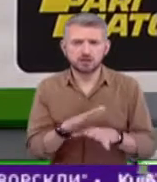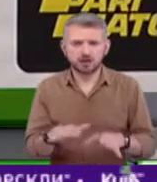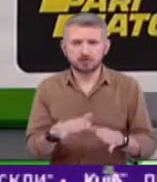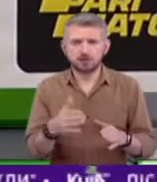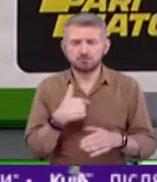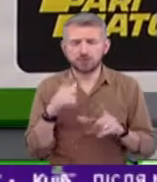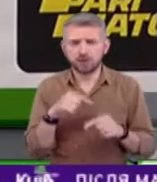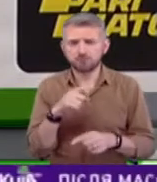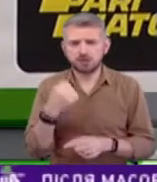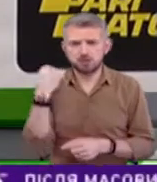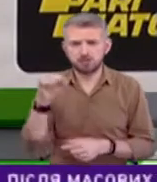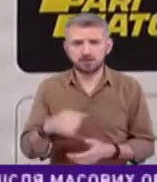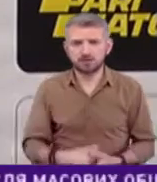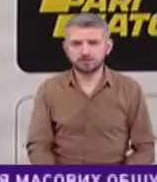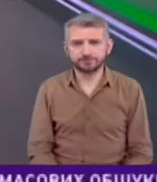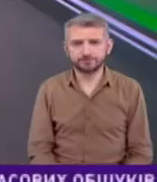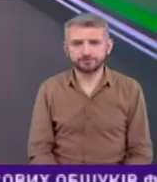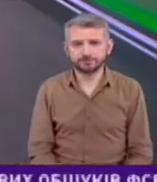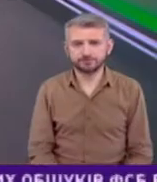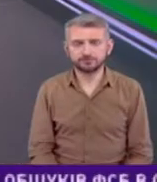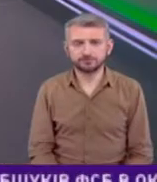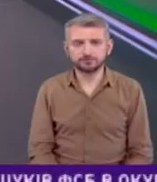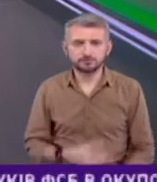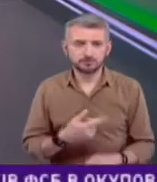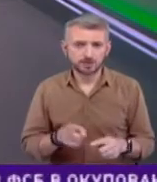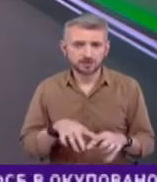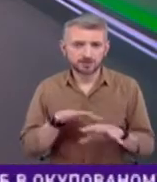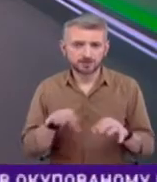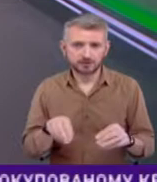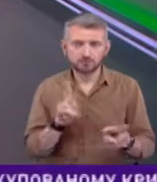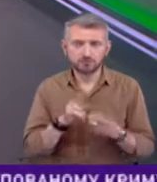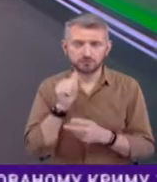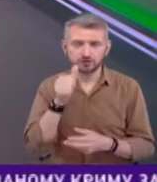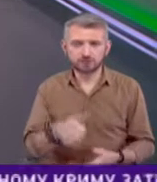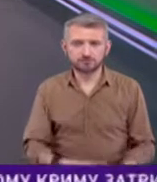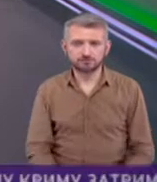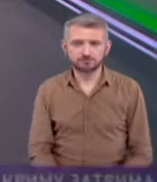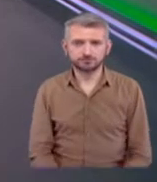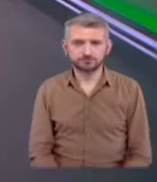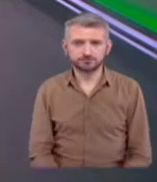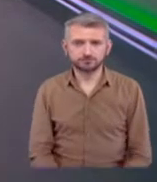едем за победу. Ну, а наразі це все. До зустрічі.